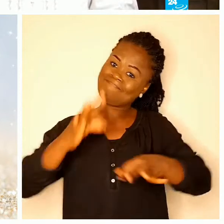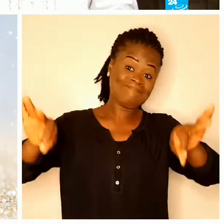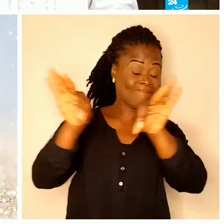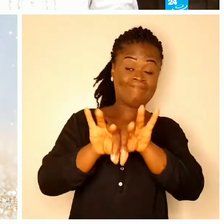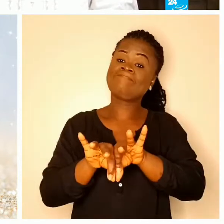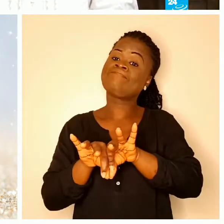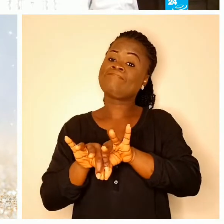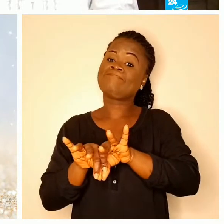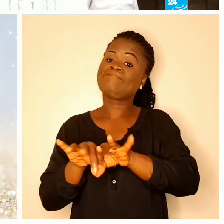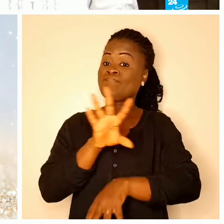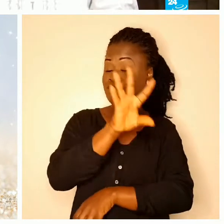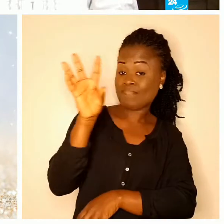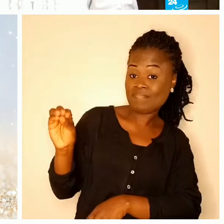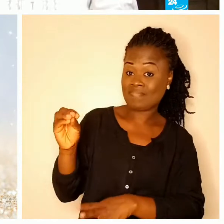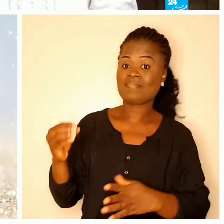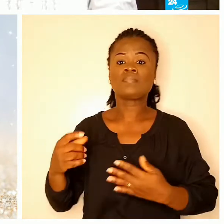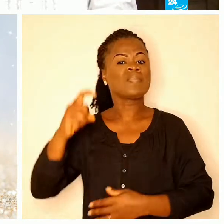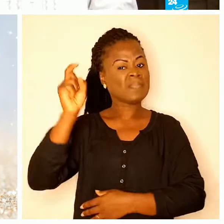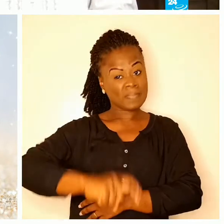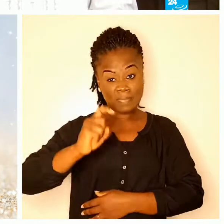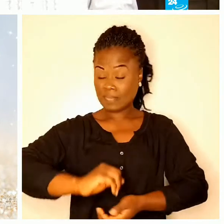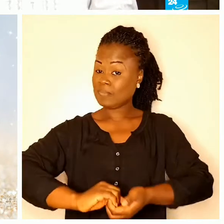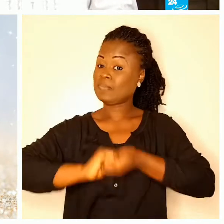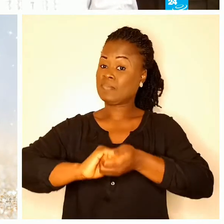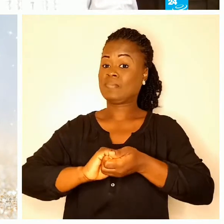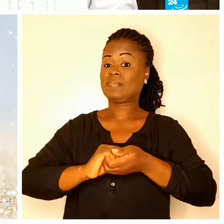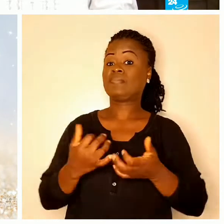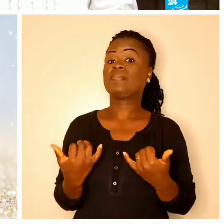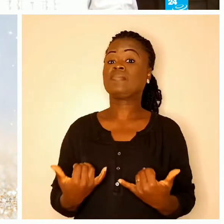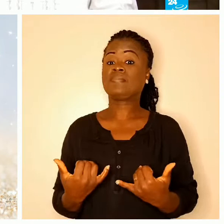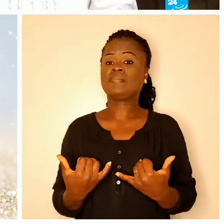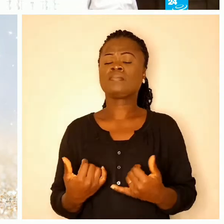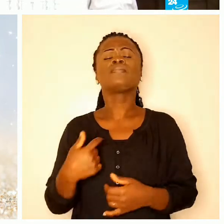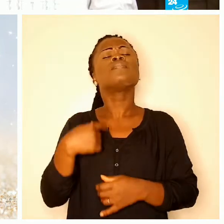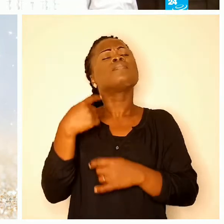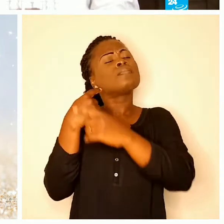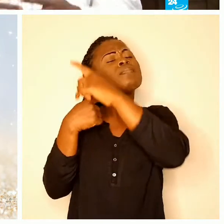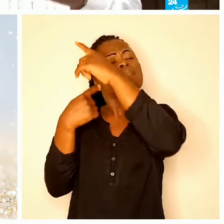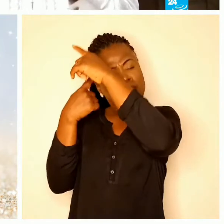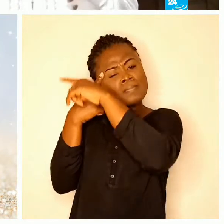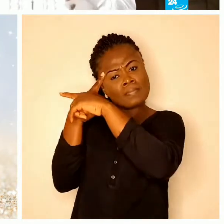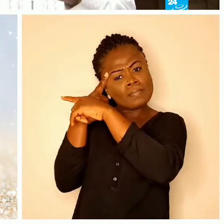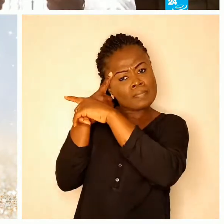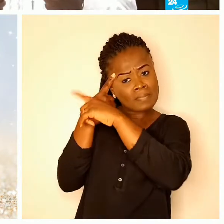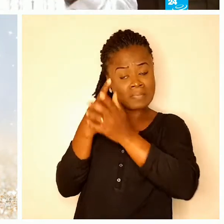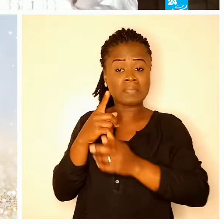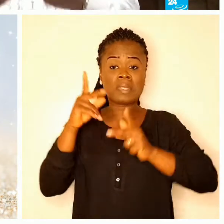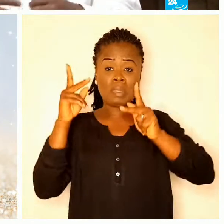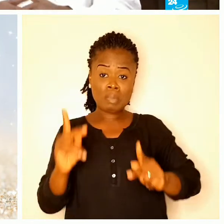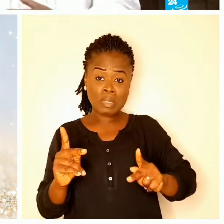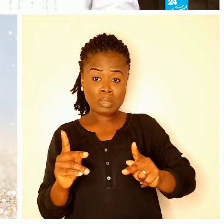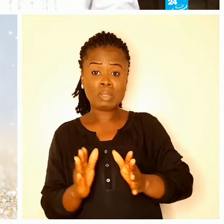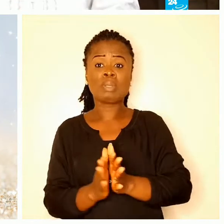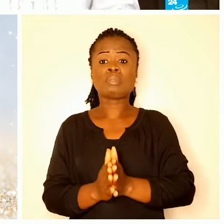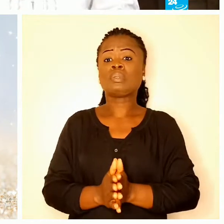L'Afrique a besoin de cette solidarité en ces moments. Je pense que ceux qui ont déjà réagi positivement, comme le